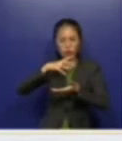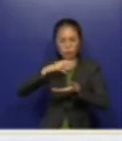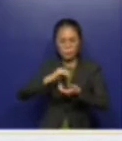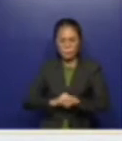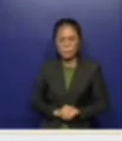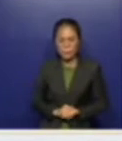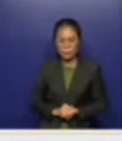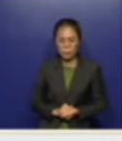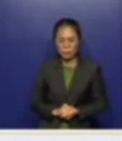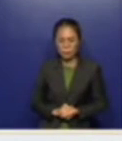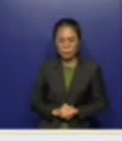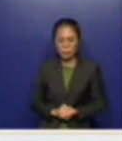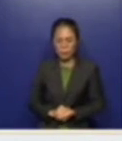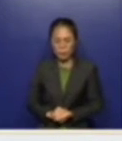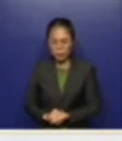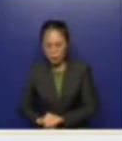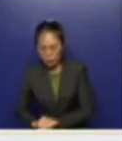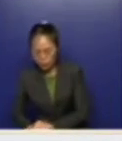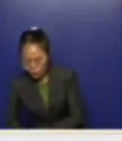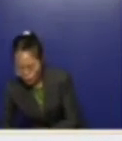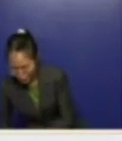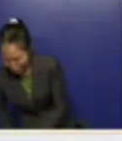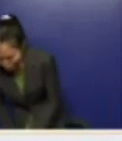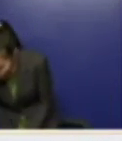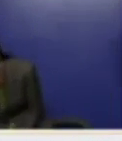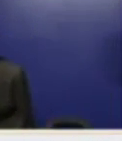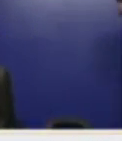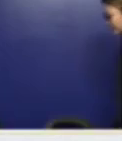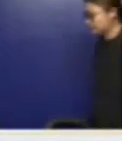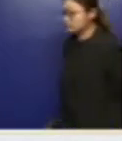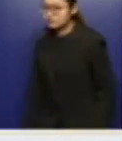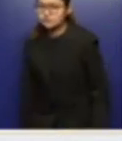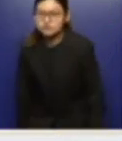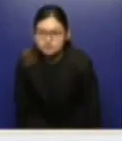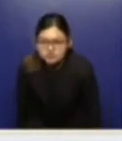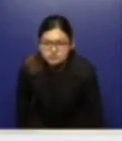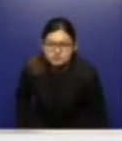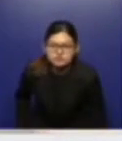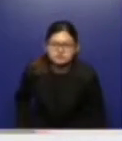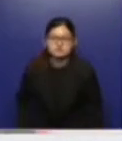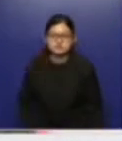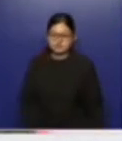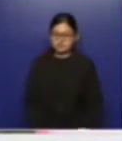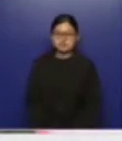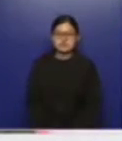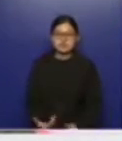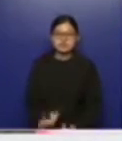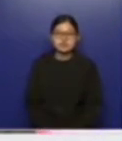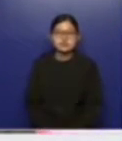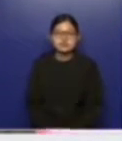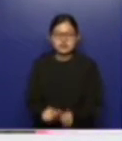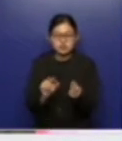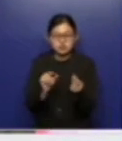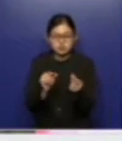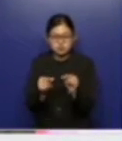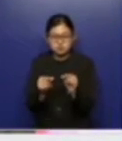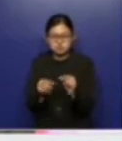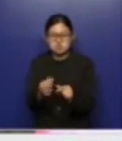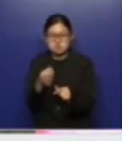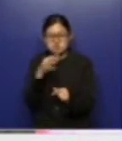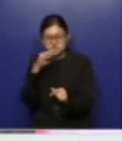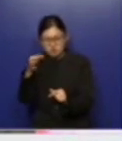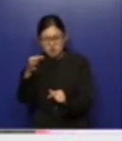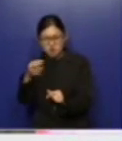แล้วประกอบกับคำร้องเรียนจากสถานีวิทยุชุมชนหลายแห่งมากในประเ